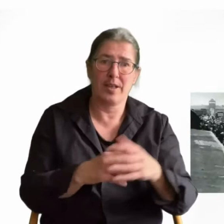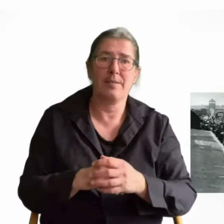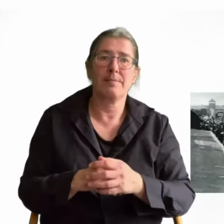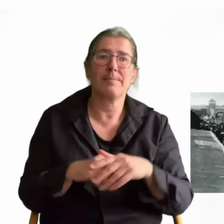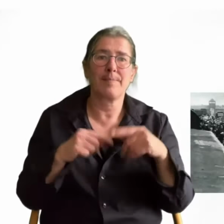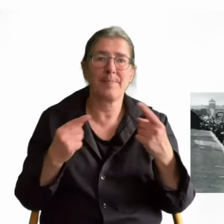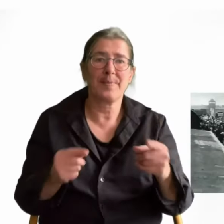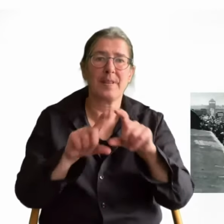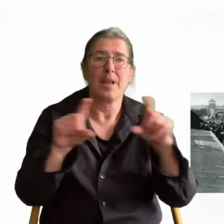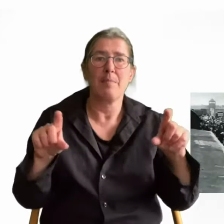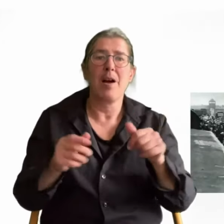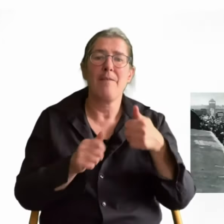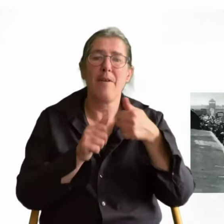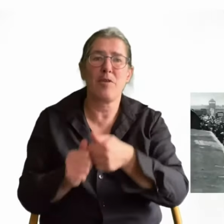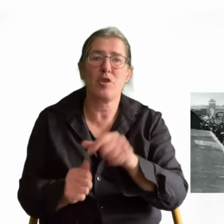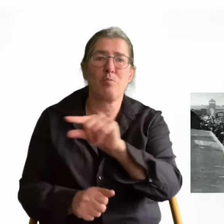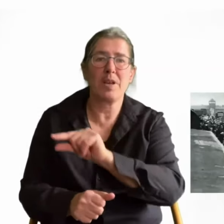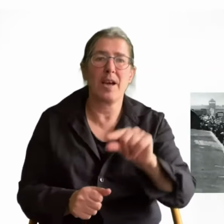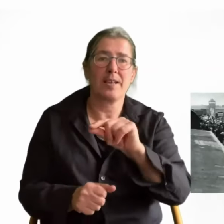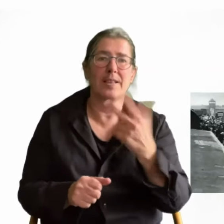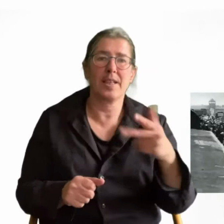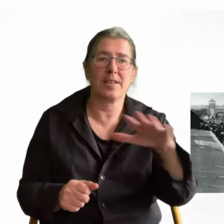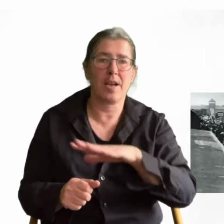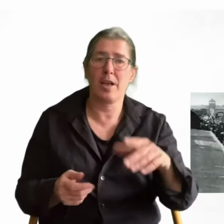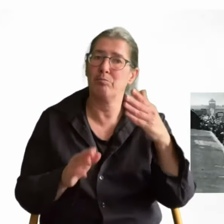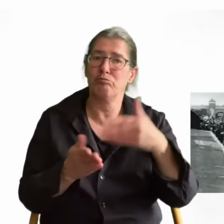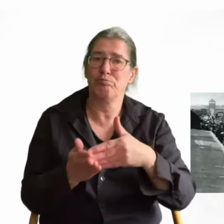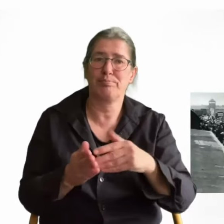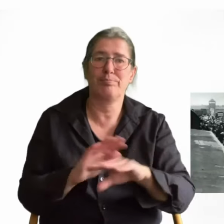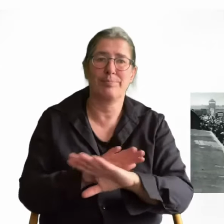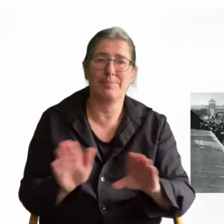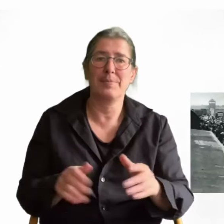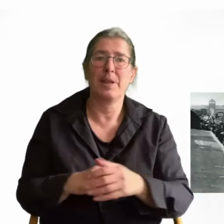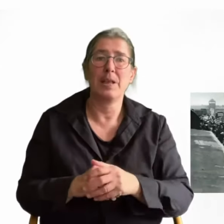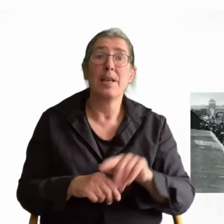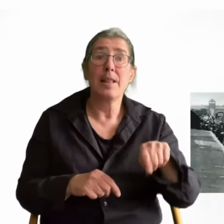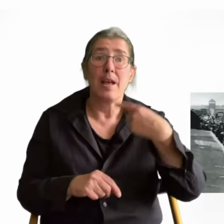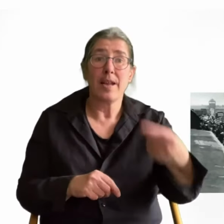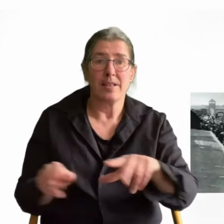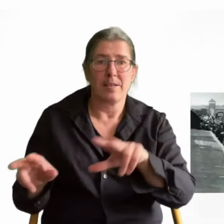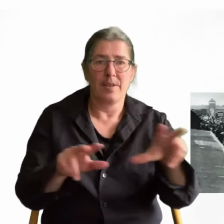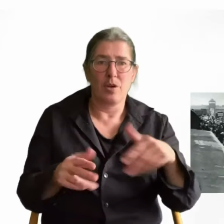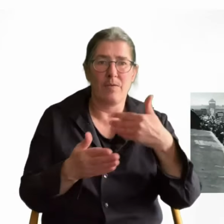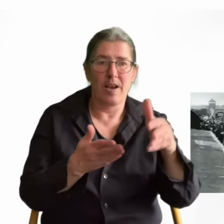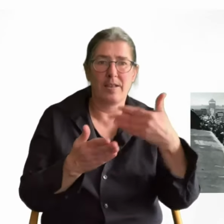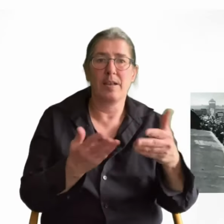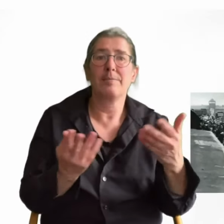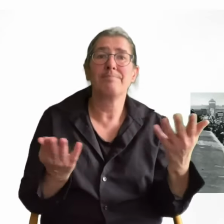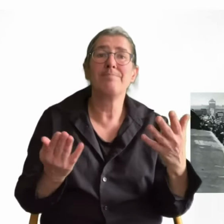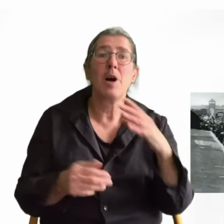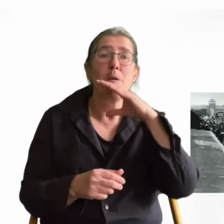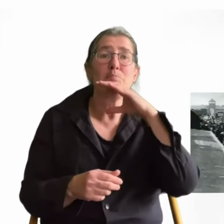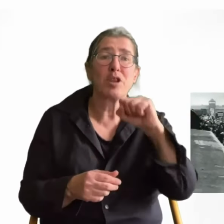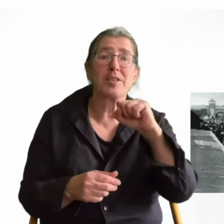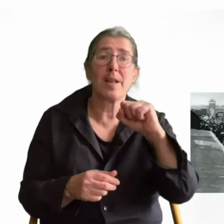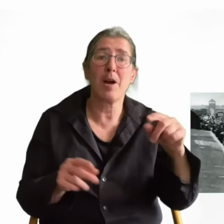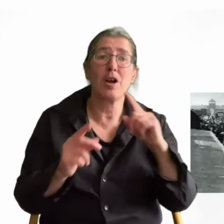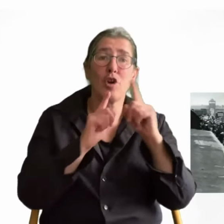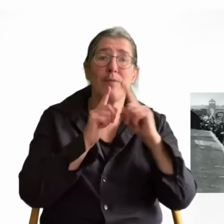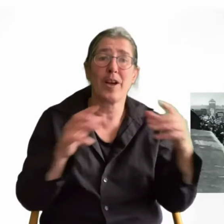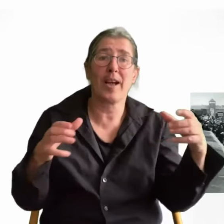verfolgung von minderheiten im dritten reich abgeschlossen und wir machen beim nächsten video weiter mit der potsdamer